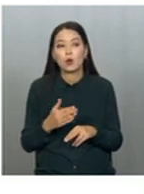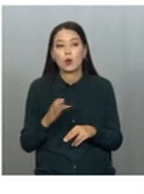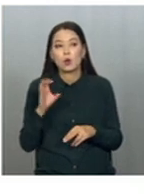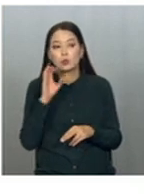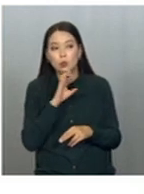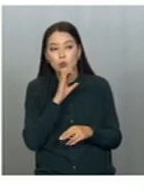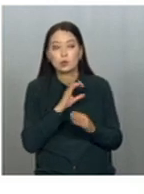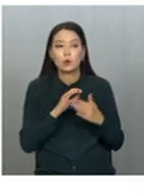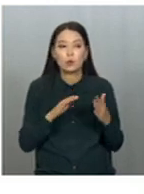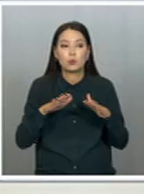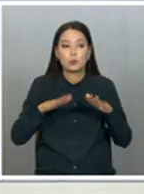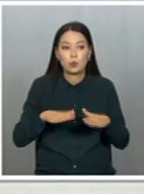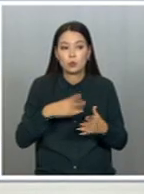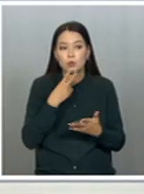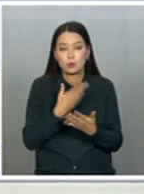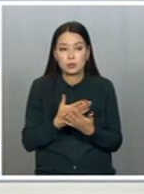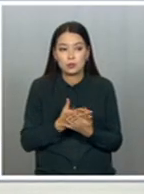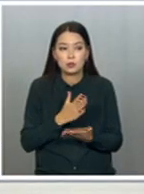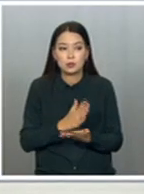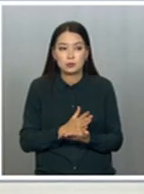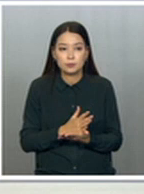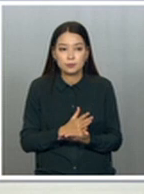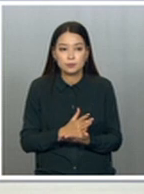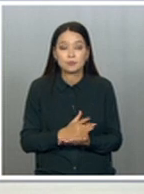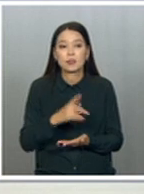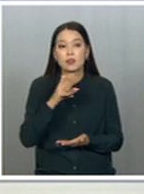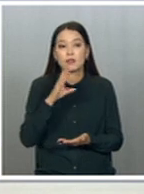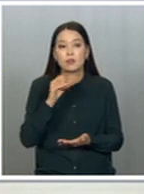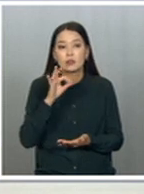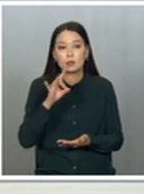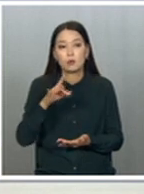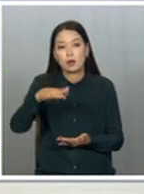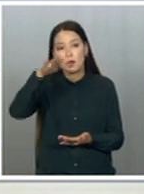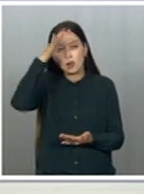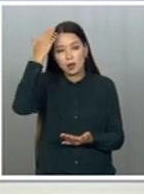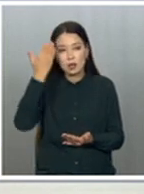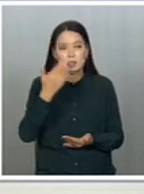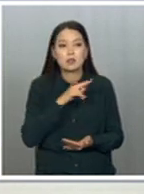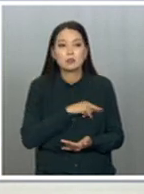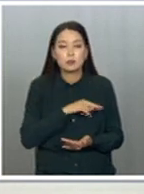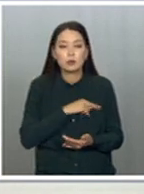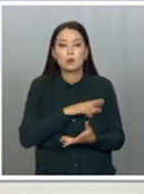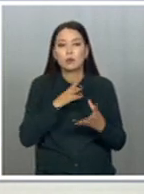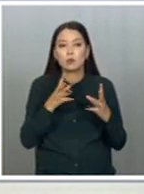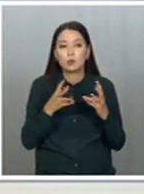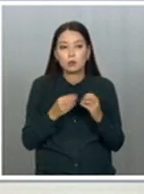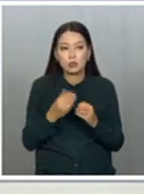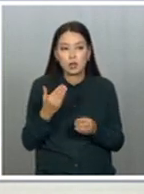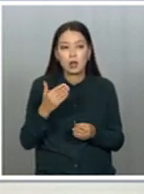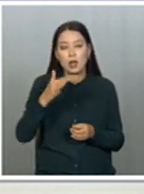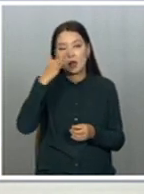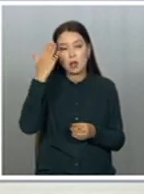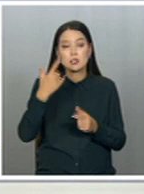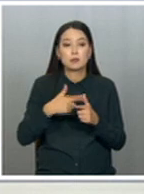бұрышында орналасқан. Экватор жазықтығының аспан сферасымен қиылысу сызығын аспан